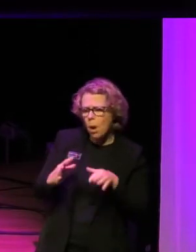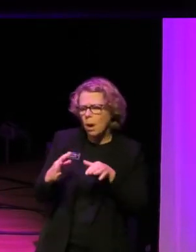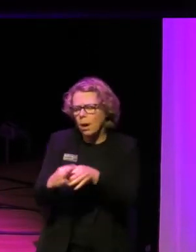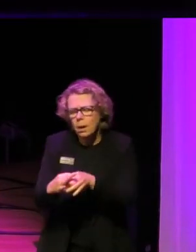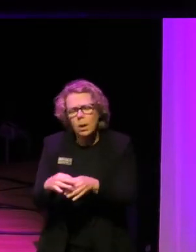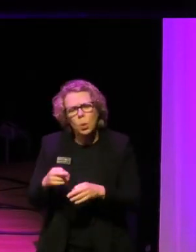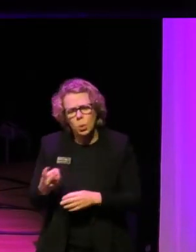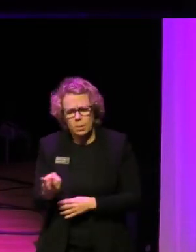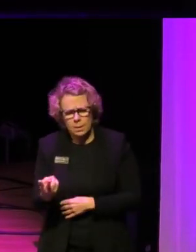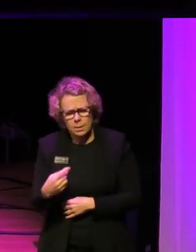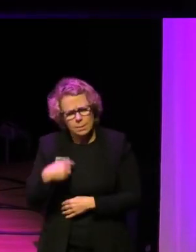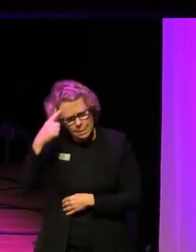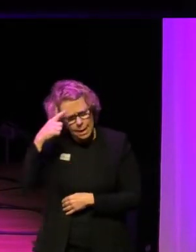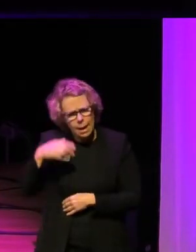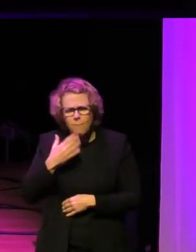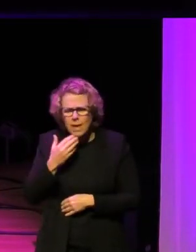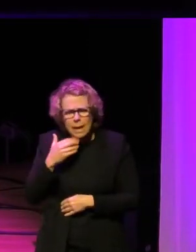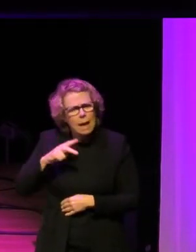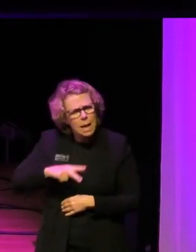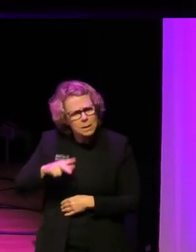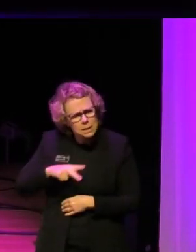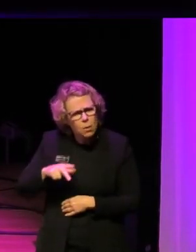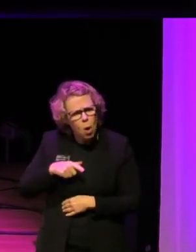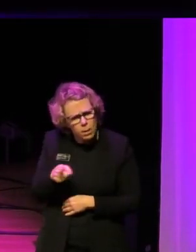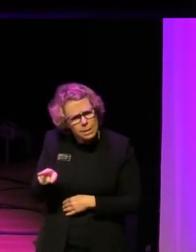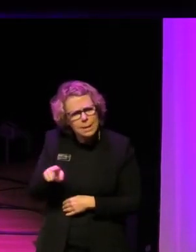Hur känner ni och tänker ni kring det ansvaret?